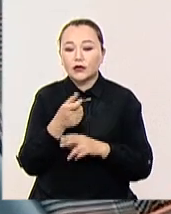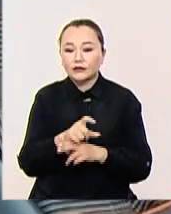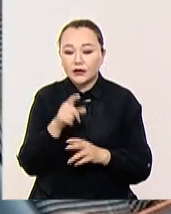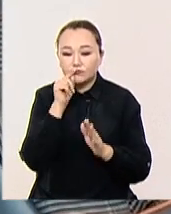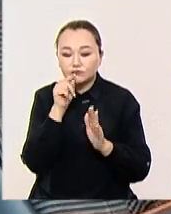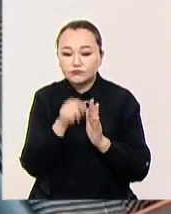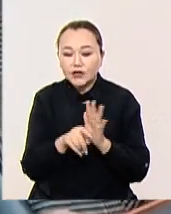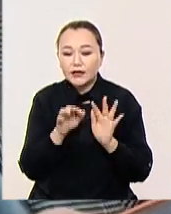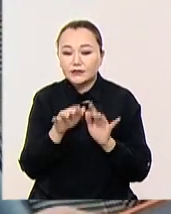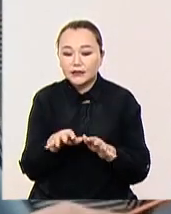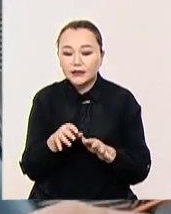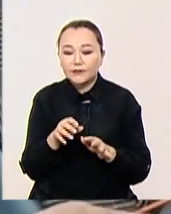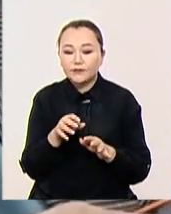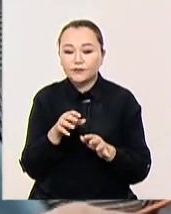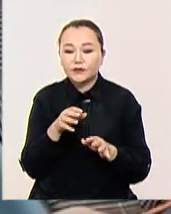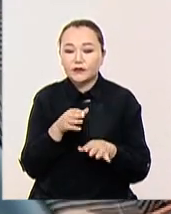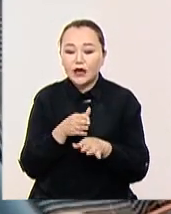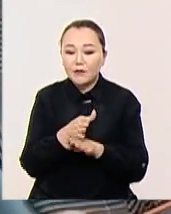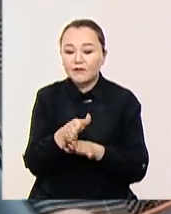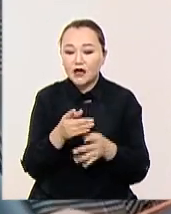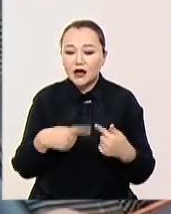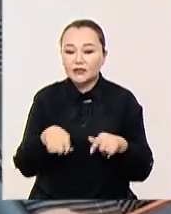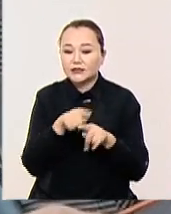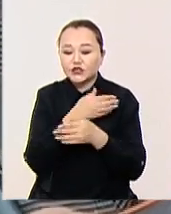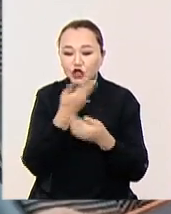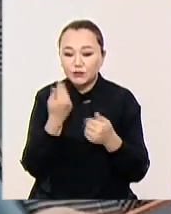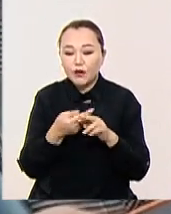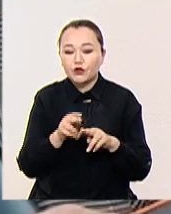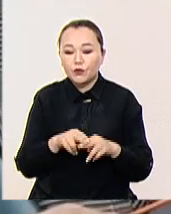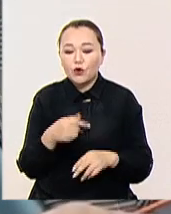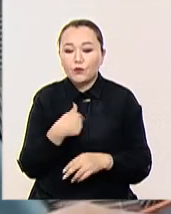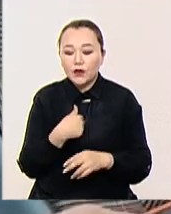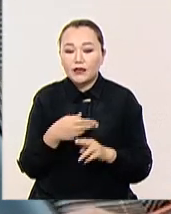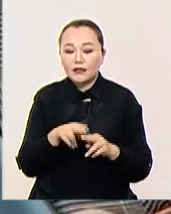шараларға бағытталған ұйымдар жоқ. Сондықтан